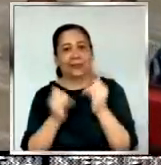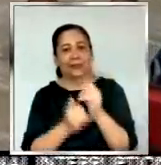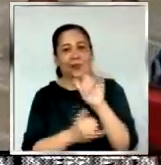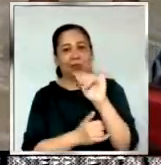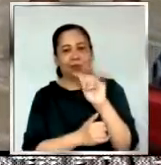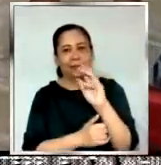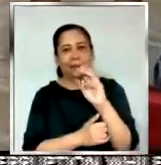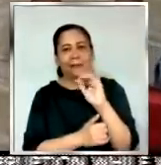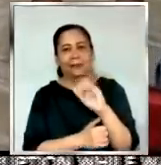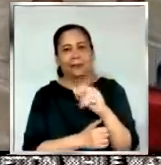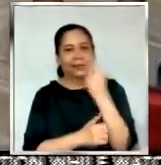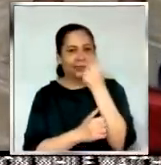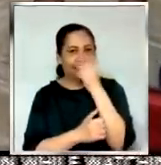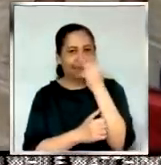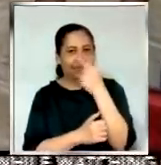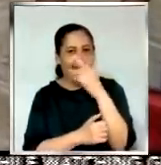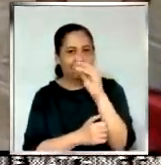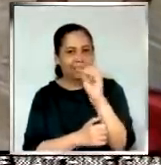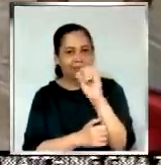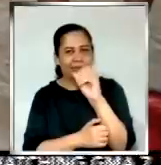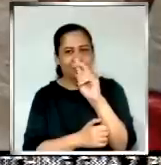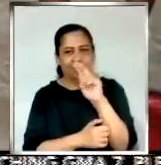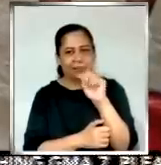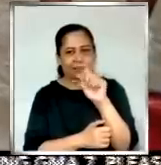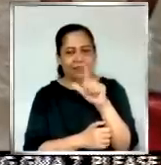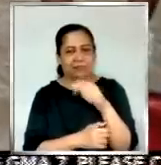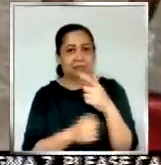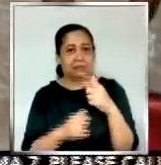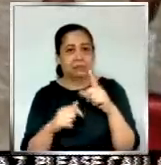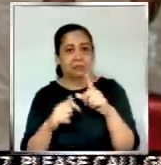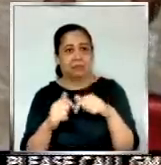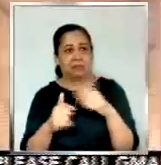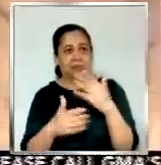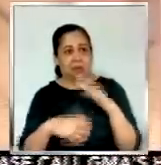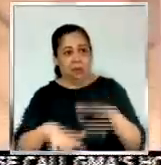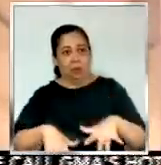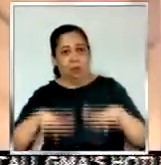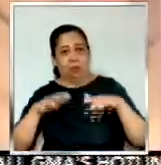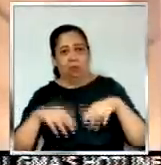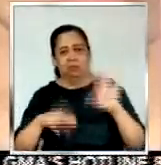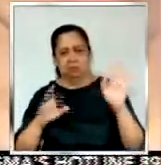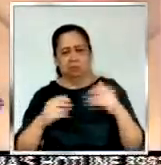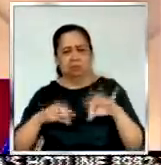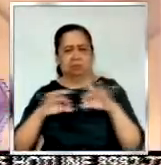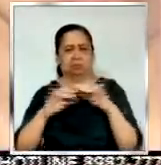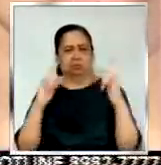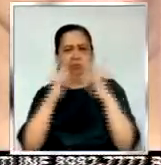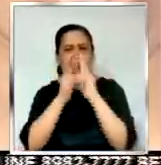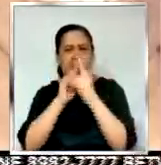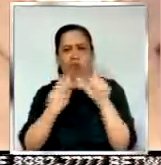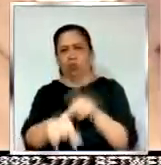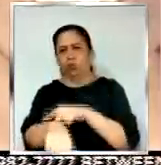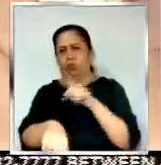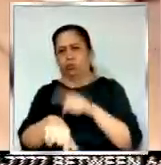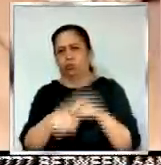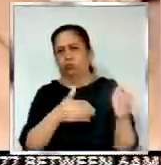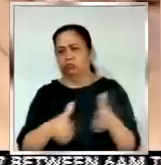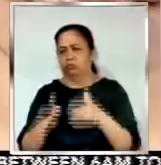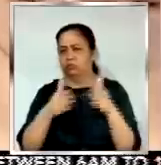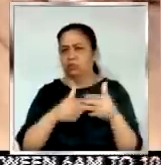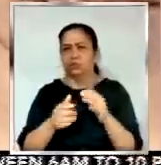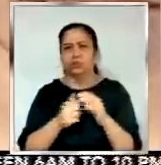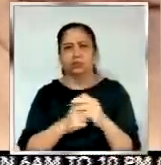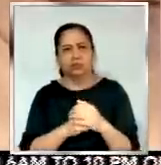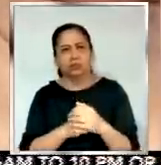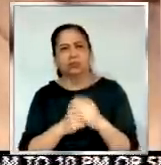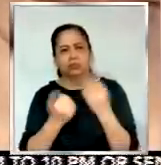Negros Oriental. At mapipigilan pa yung baha kaysa pagmamahalan namin dalawa. Tagal ko itong pinahanda na nung pagkakataon